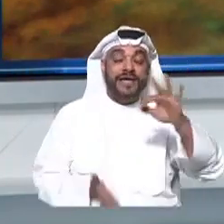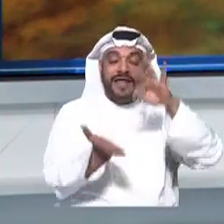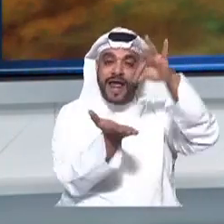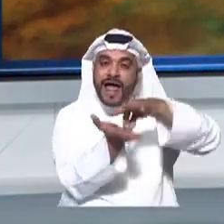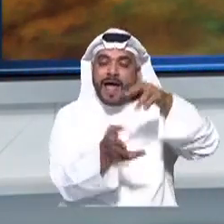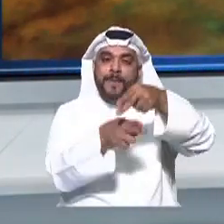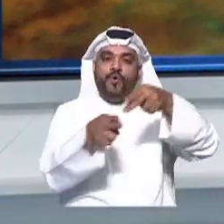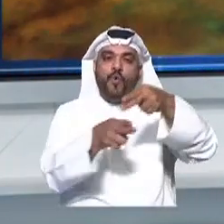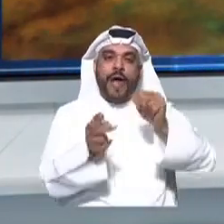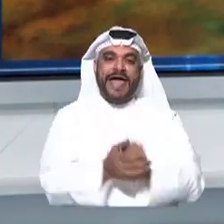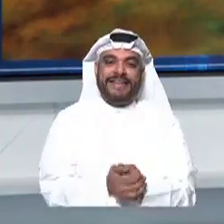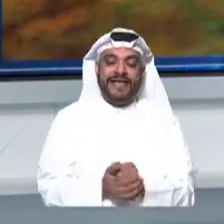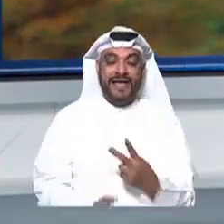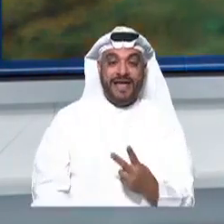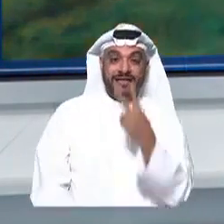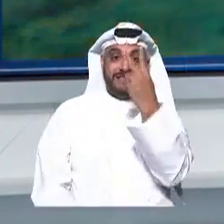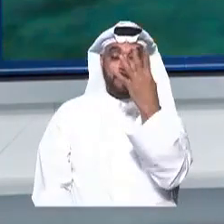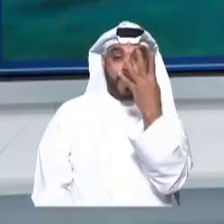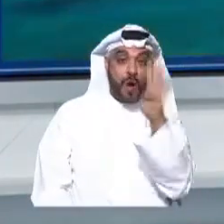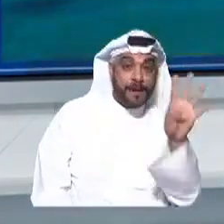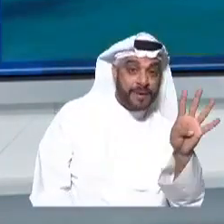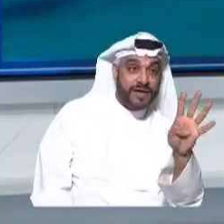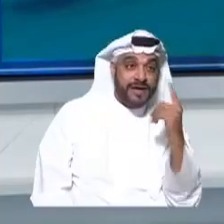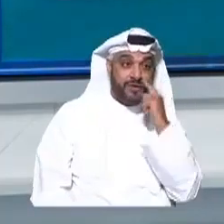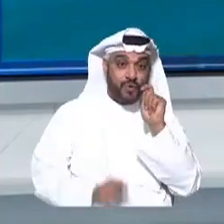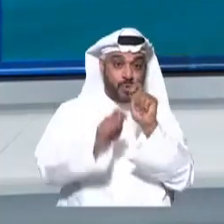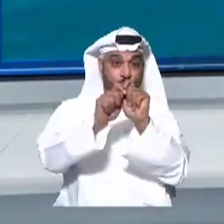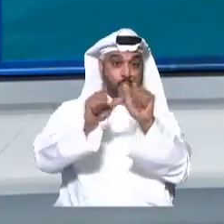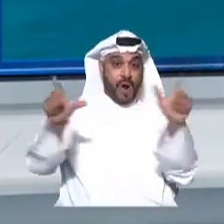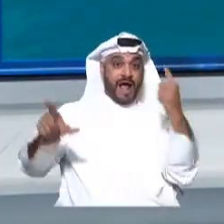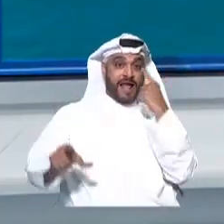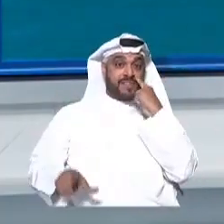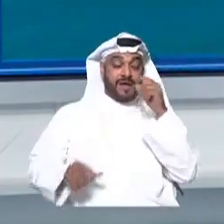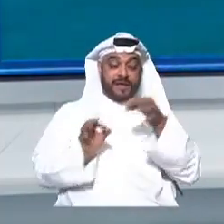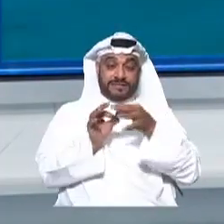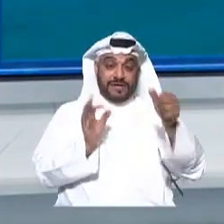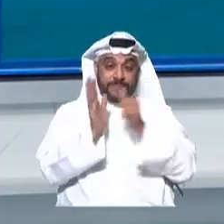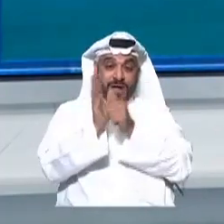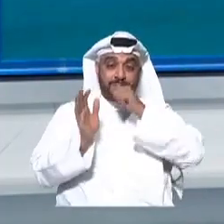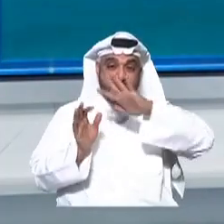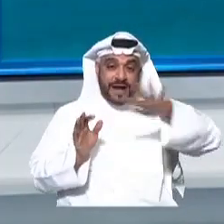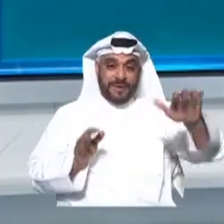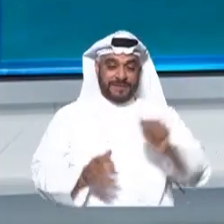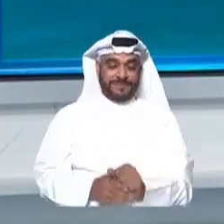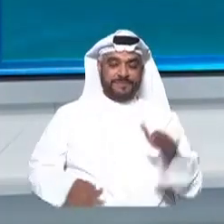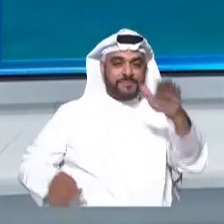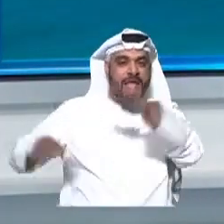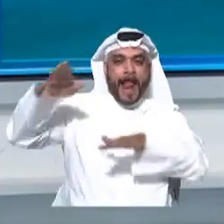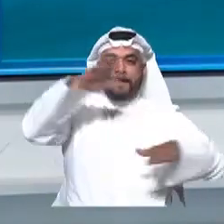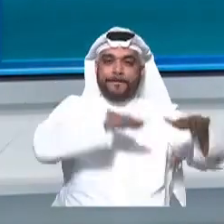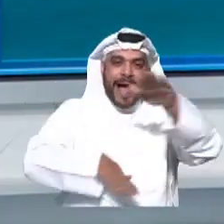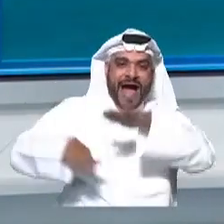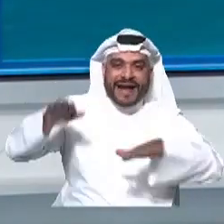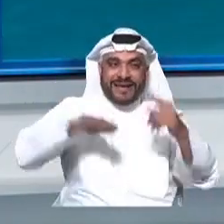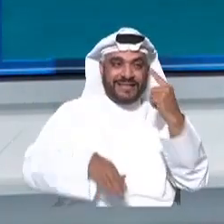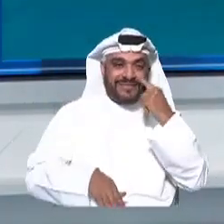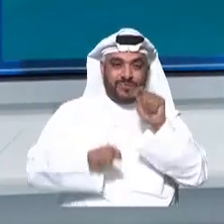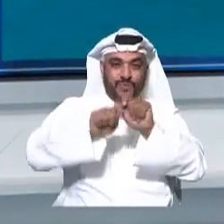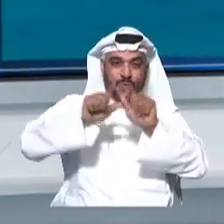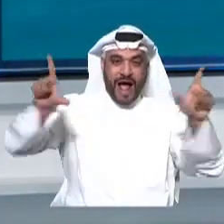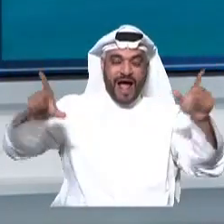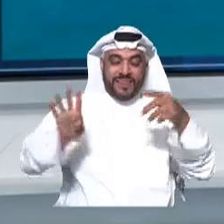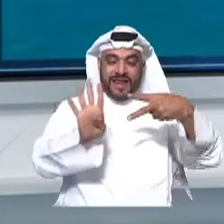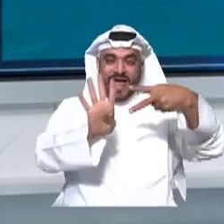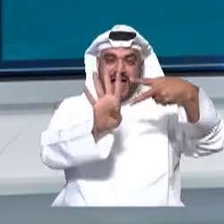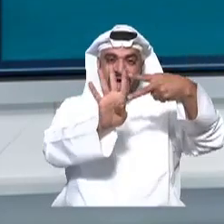بين 47 إلى 43 درجة مئوية على السواحل والجزر. الأجواء البحرية خلال